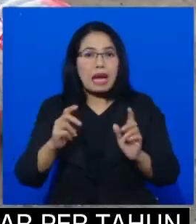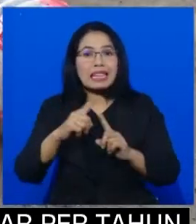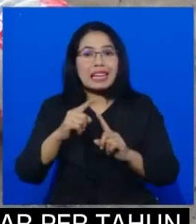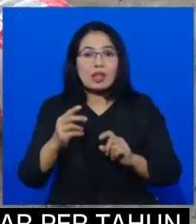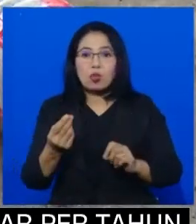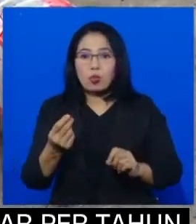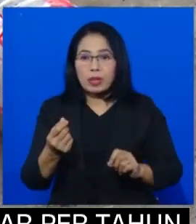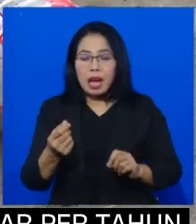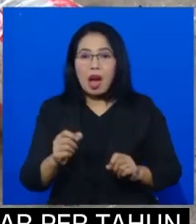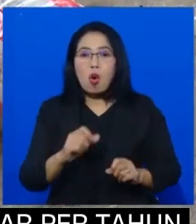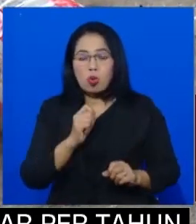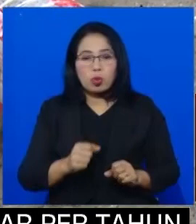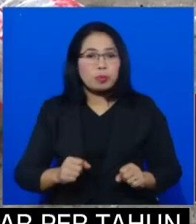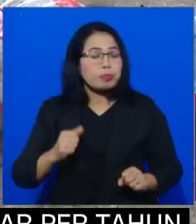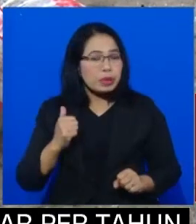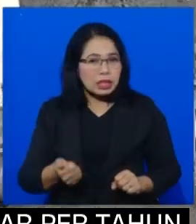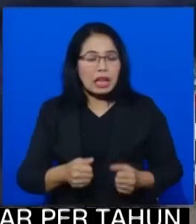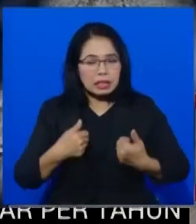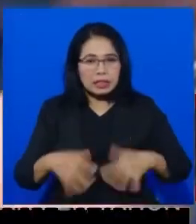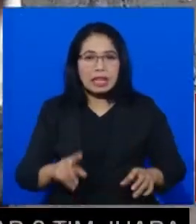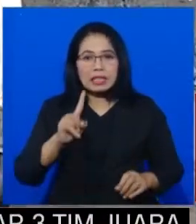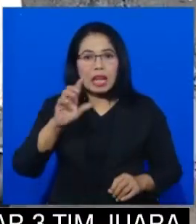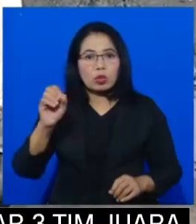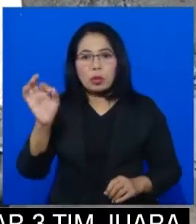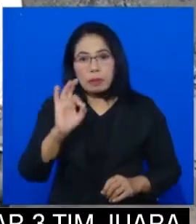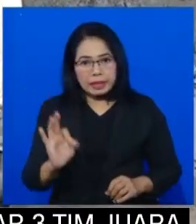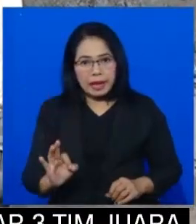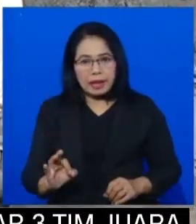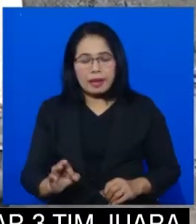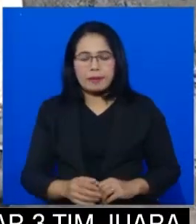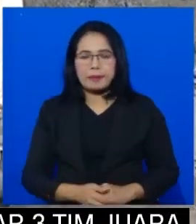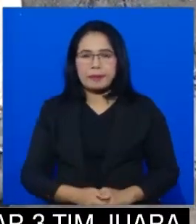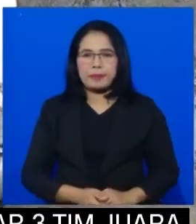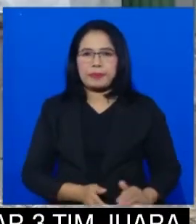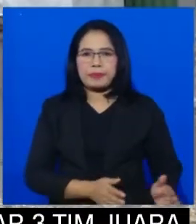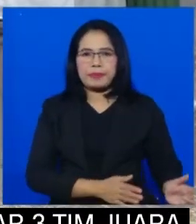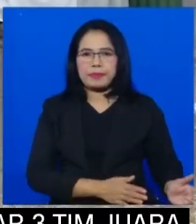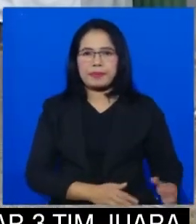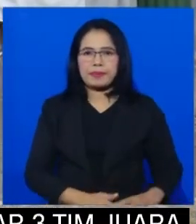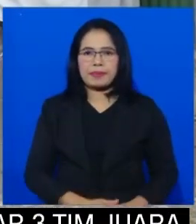cakupan 100%. Karmel Mursalim, Robin Kidd, Jakarta.